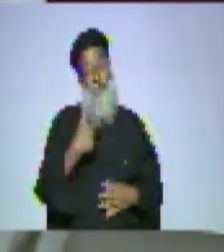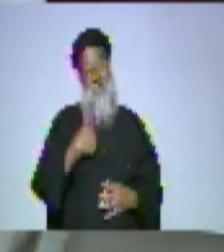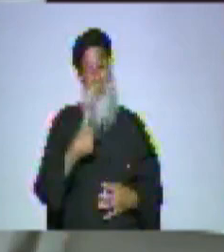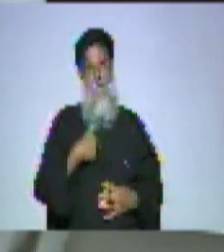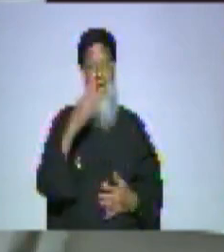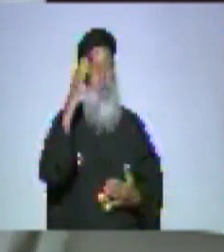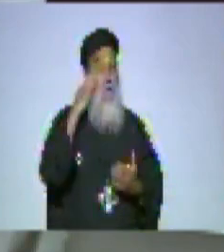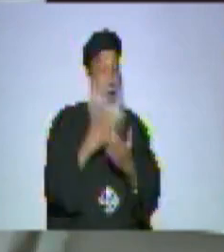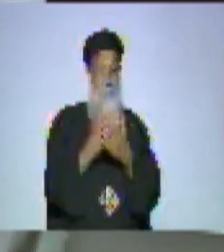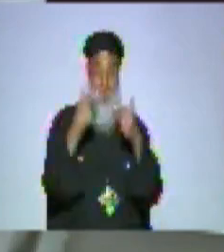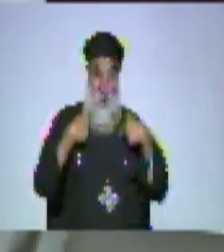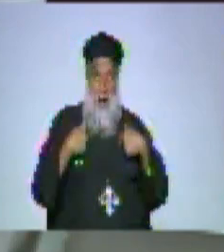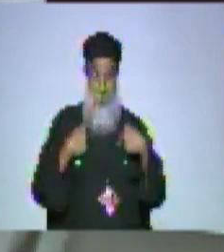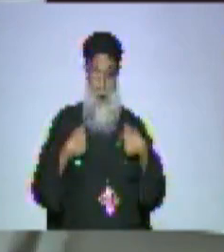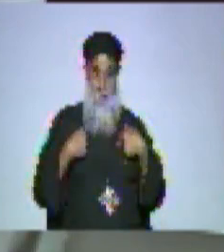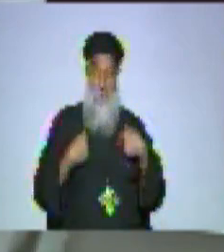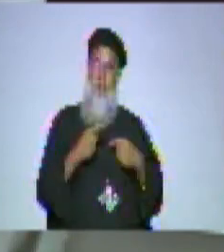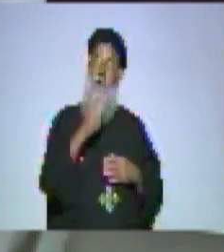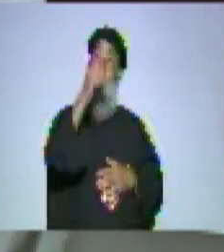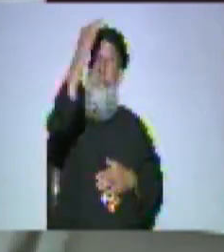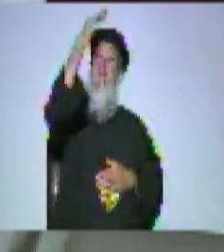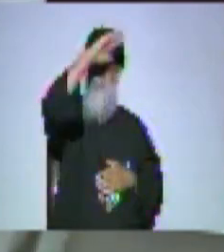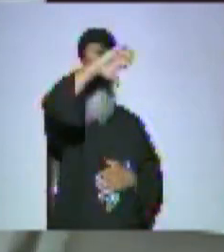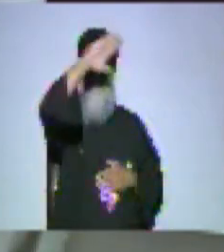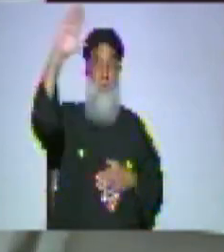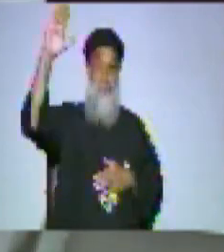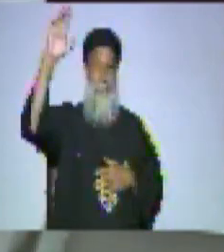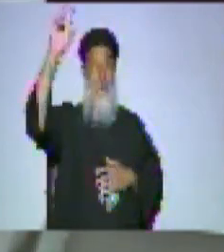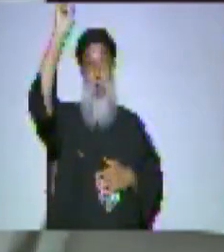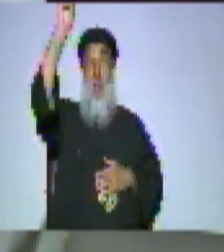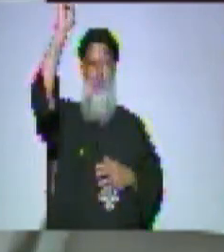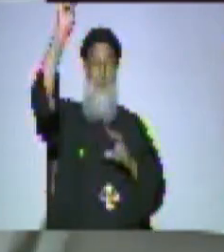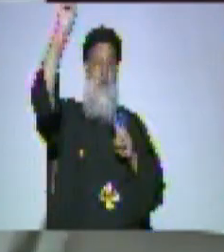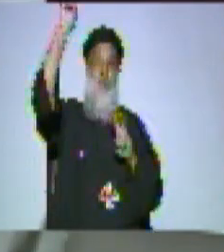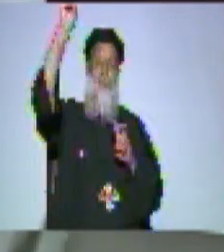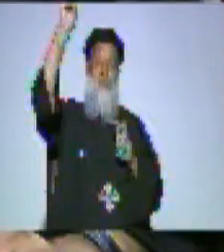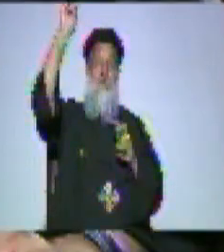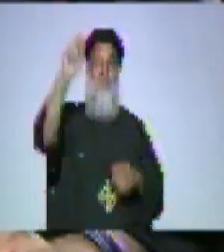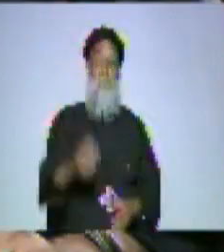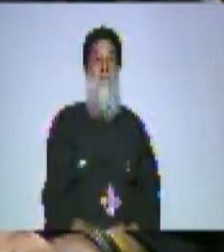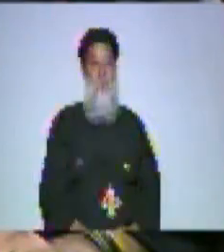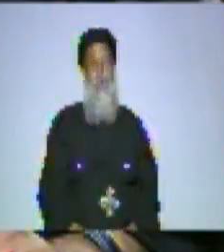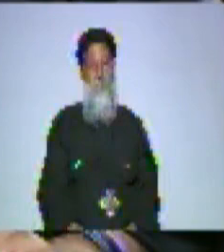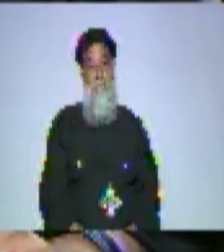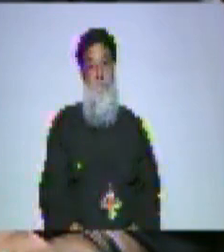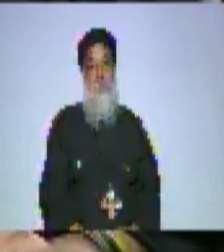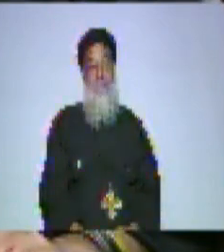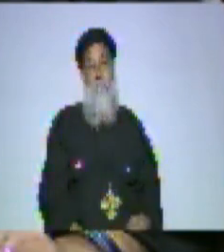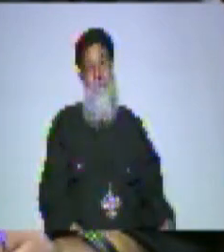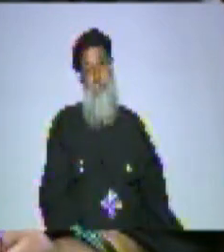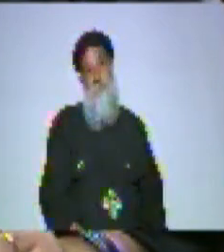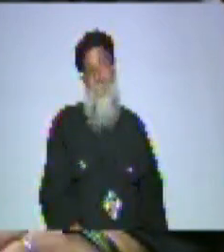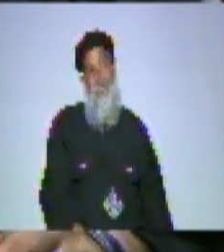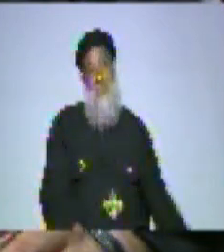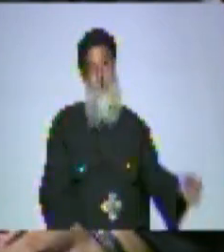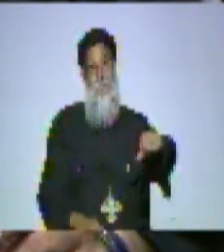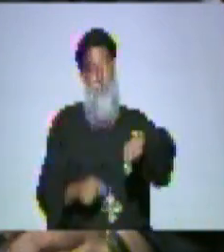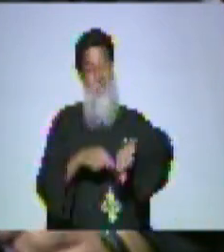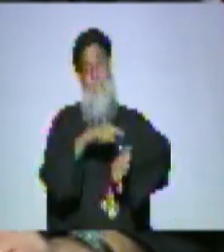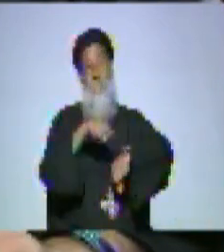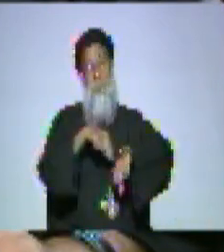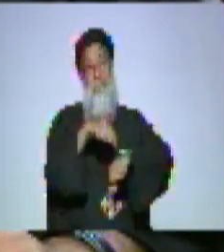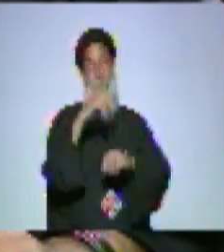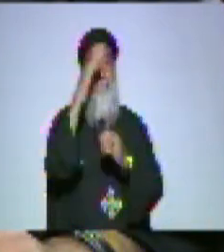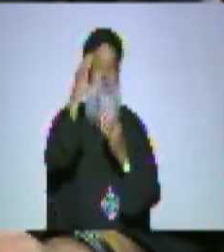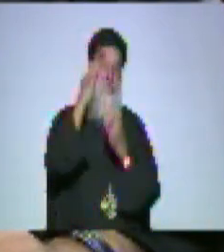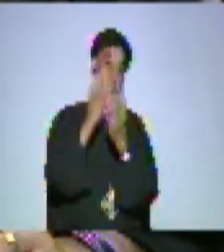لو ما غفرتش مش هنال الغفران لان انا يعني بعتبرها فرصه يعني هي فرصه اللي